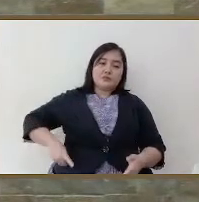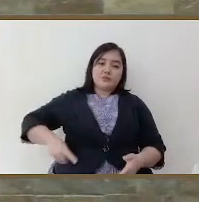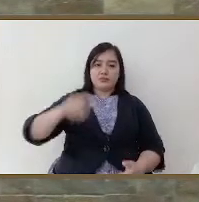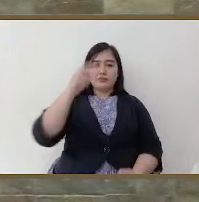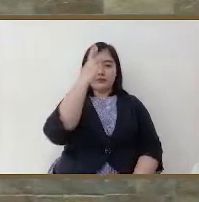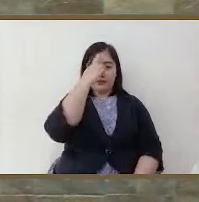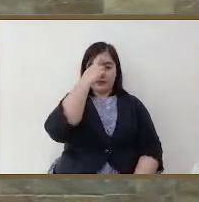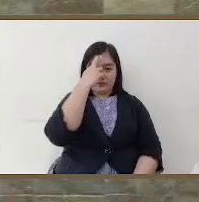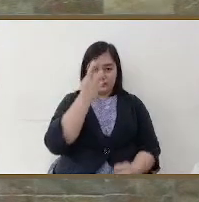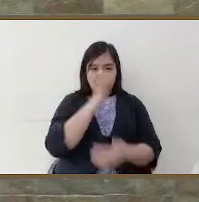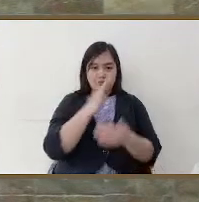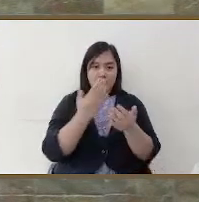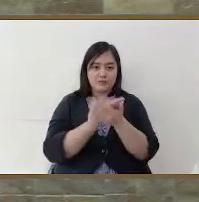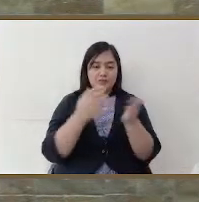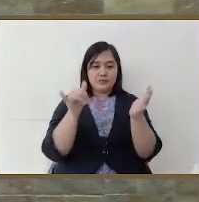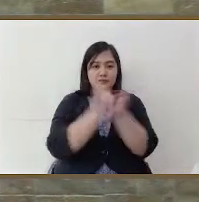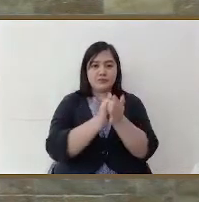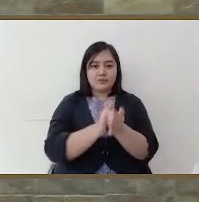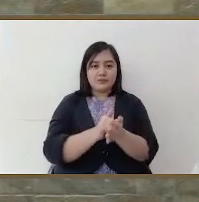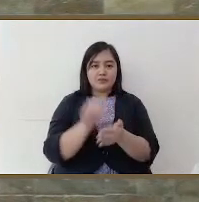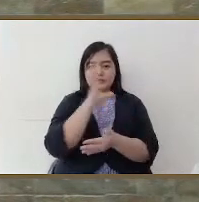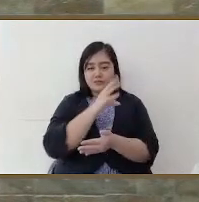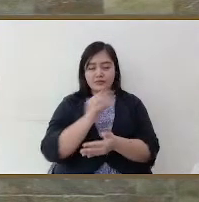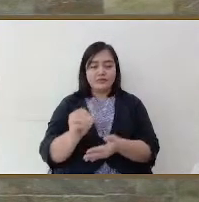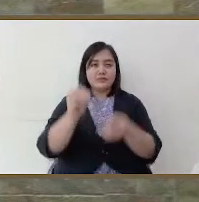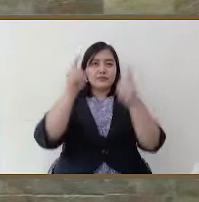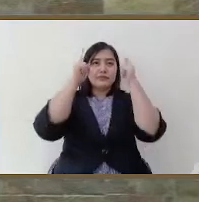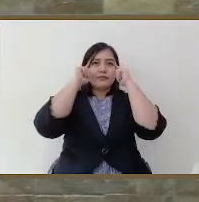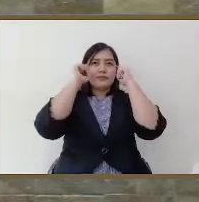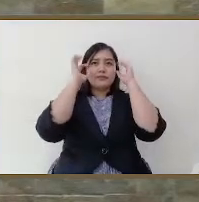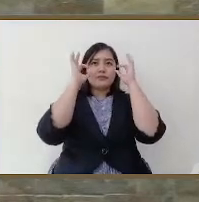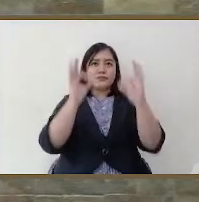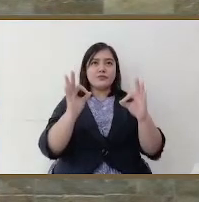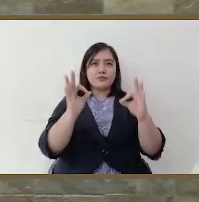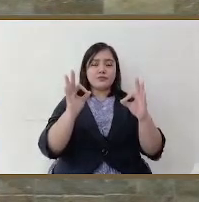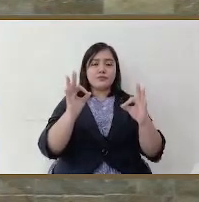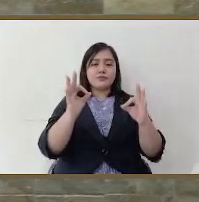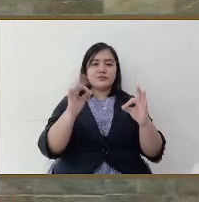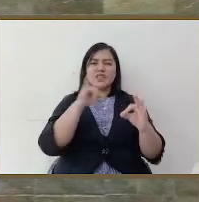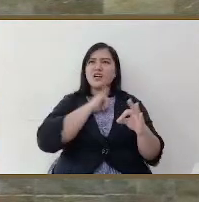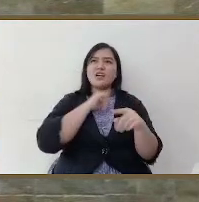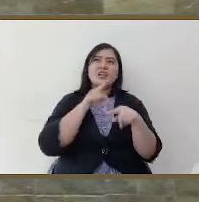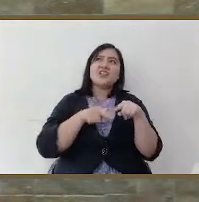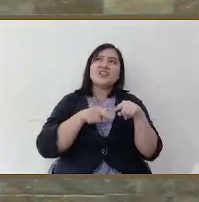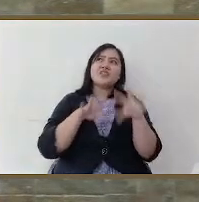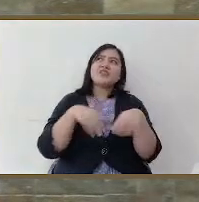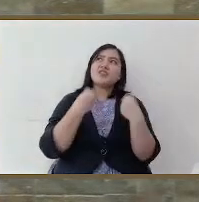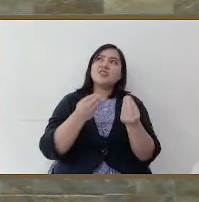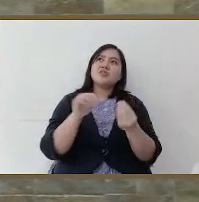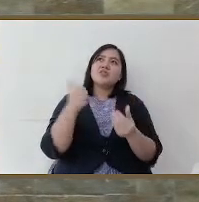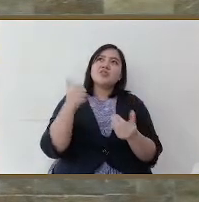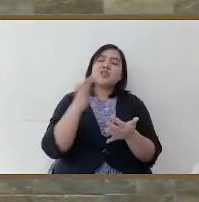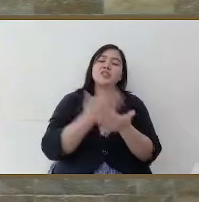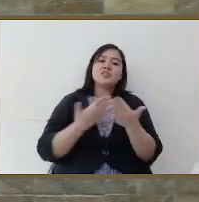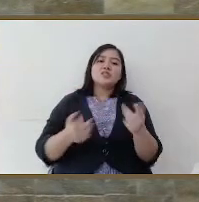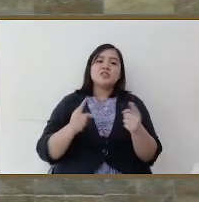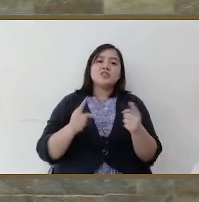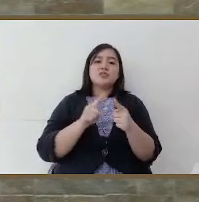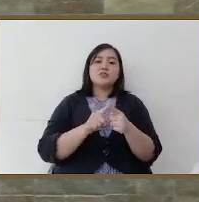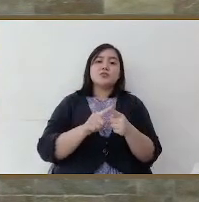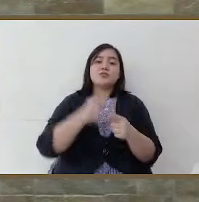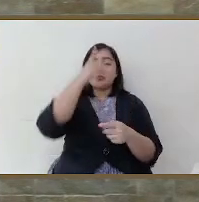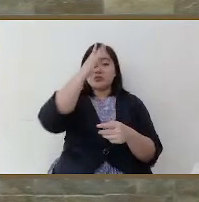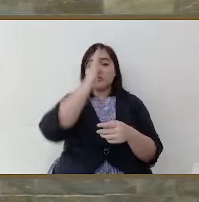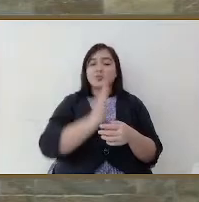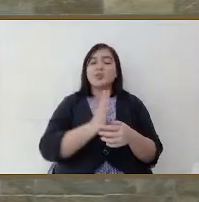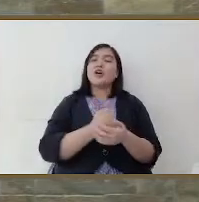mind. And he said, no, I cannot give anything back to God what he has